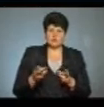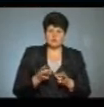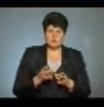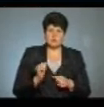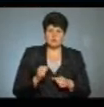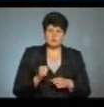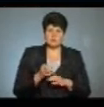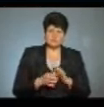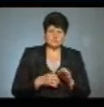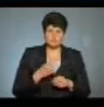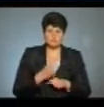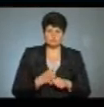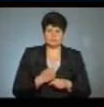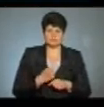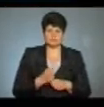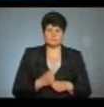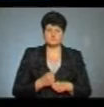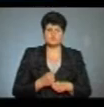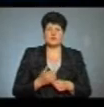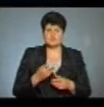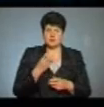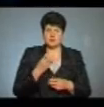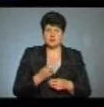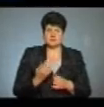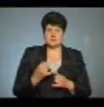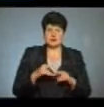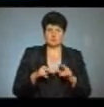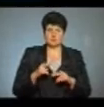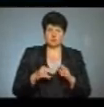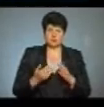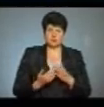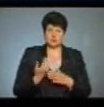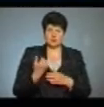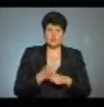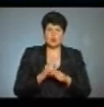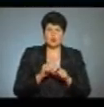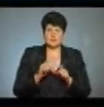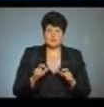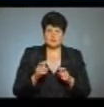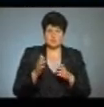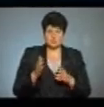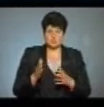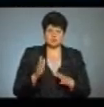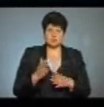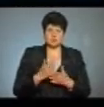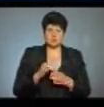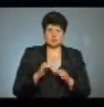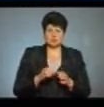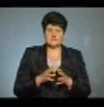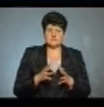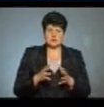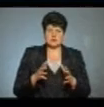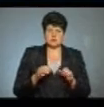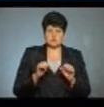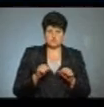на круглодобову роботу. Ну, як бачите, ми зараз будуємо нову лабораторію, яка буде мати можливість також збільшити